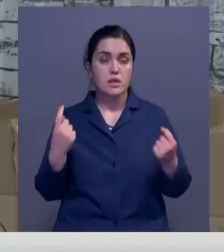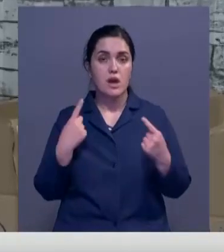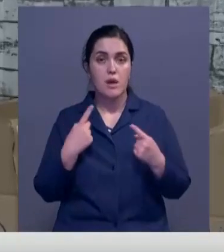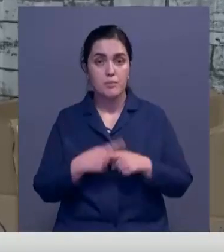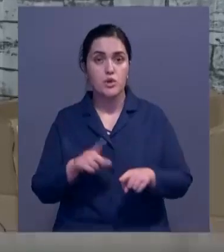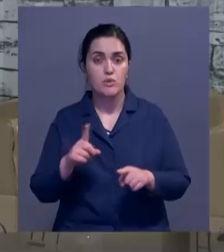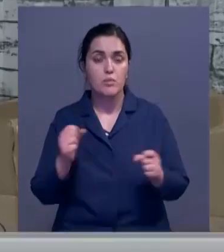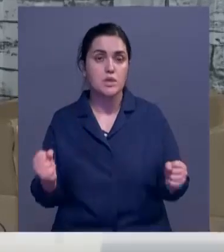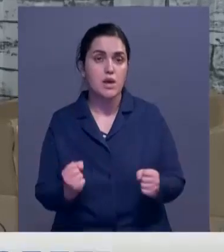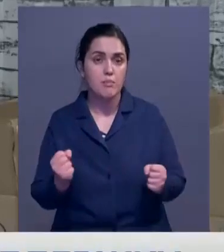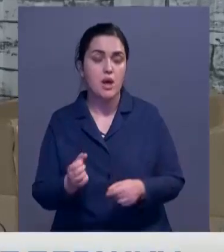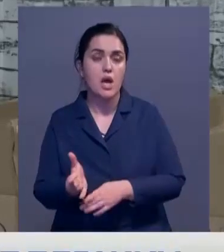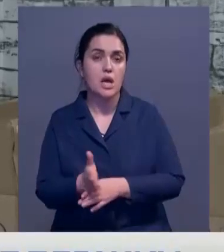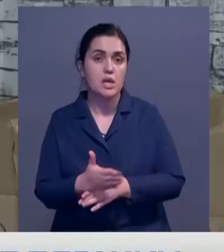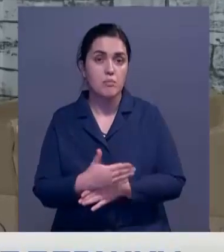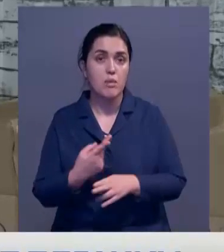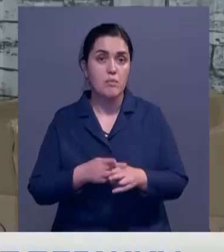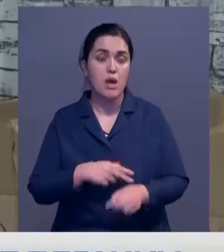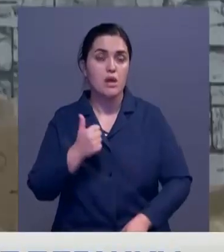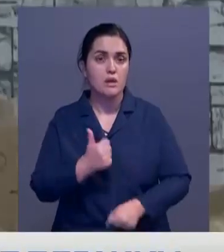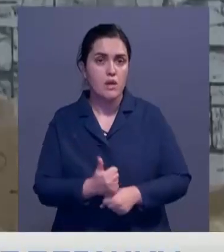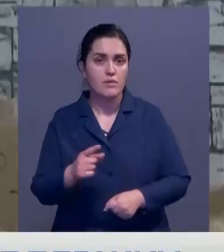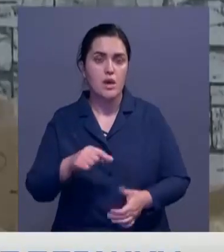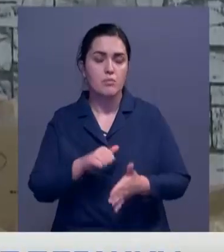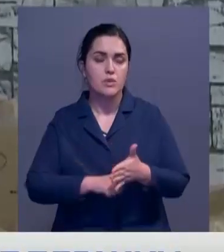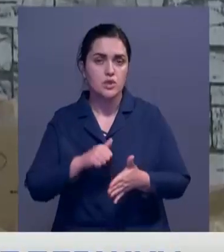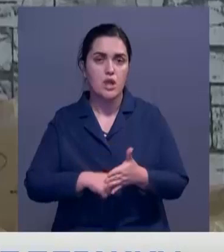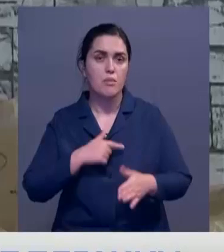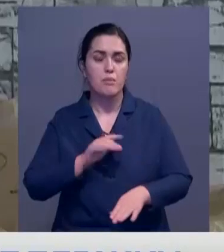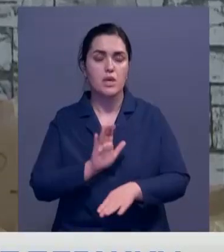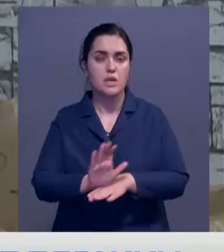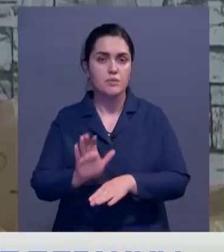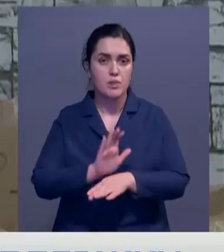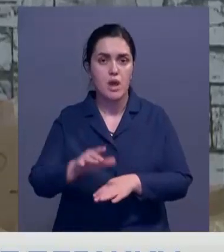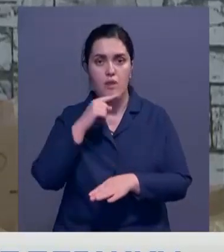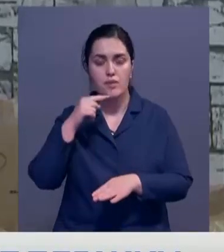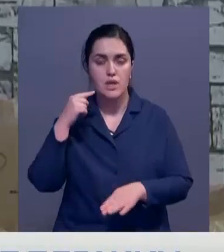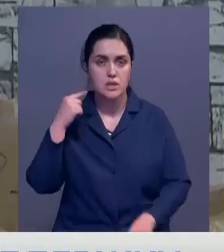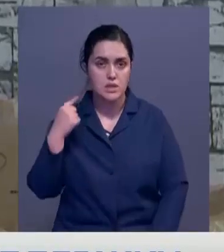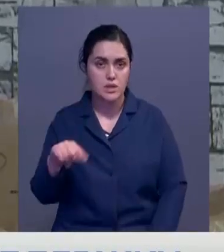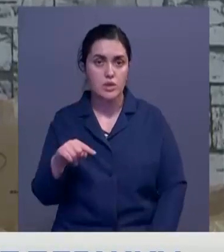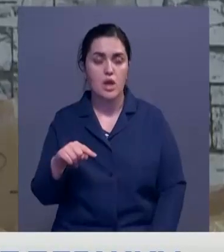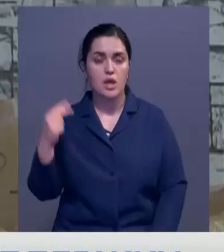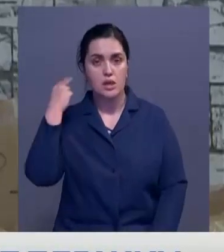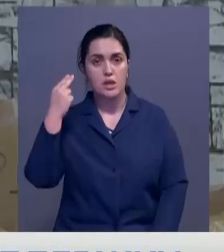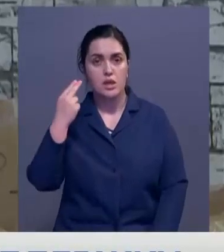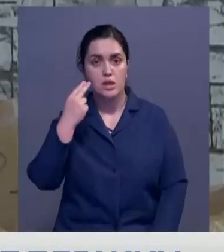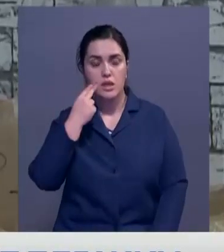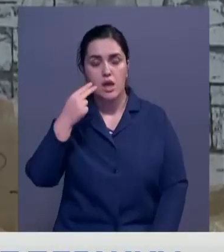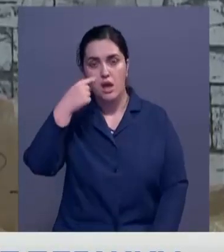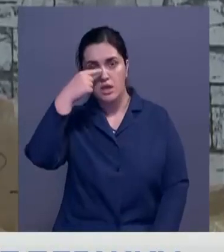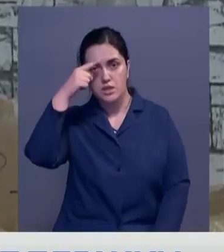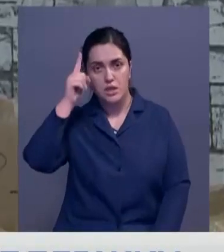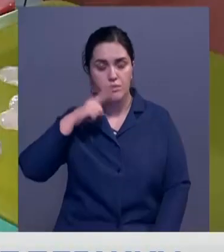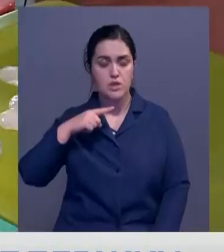чтобы замораживать рыбу. Это самый основной фактор. Мы экспортируем в Россию, в Китай,